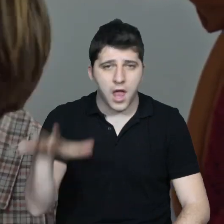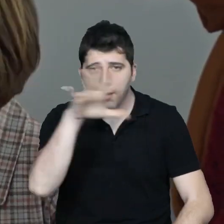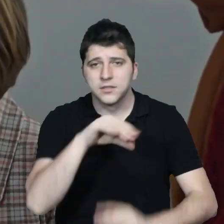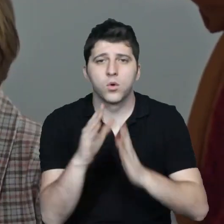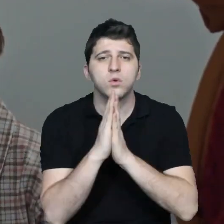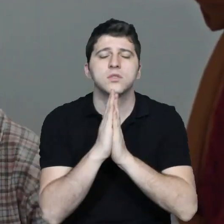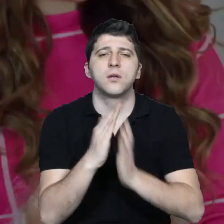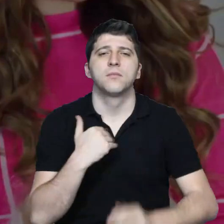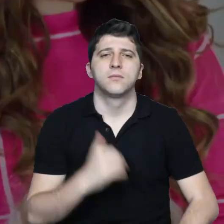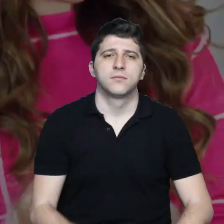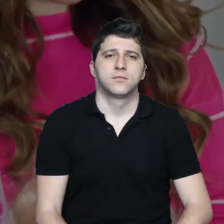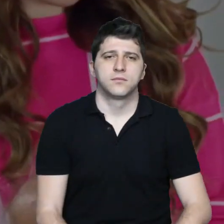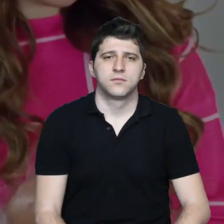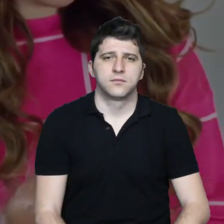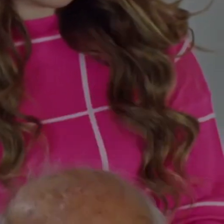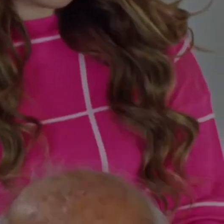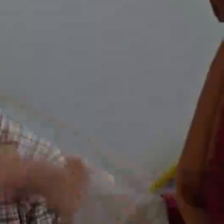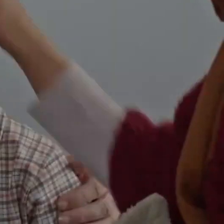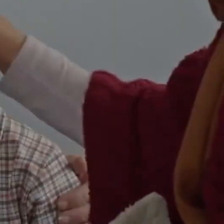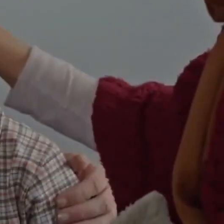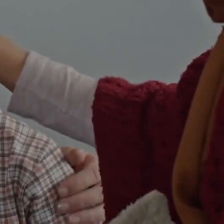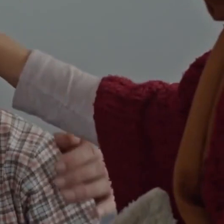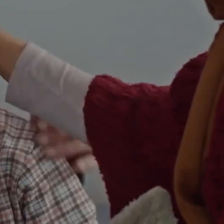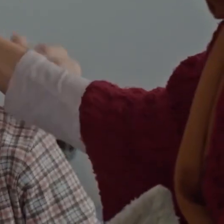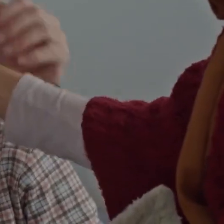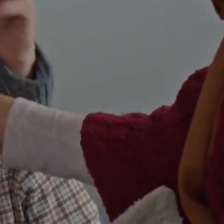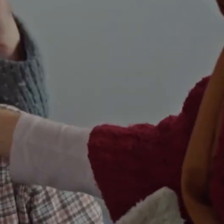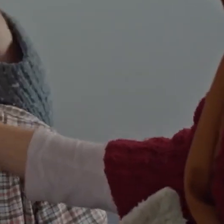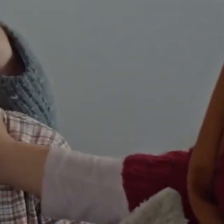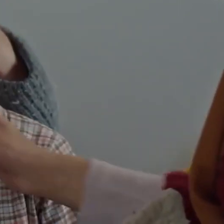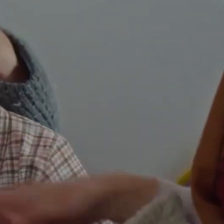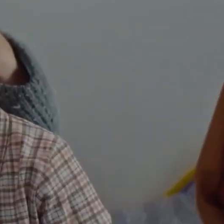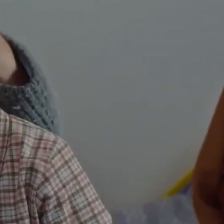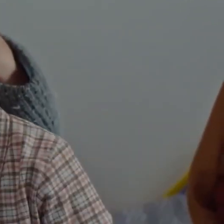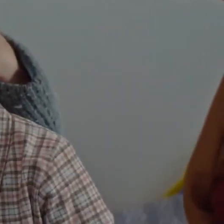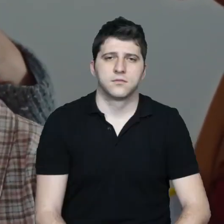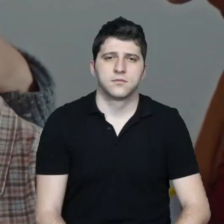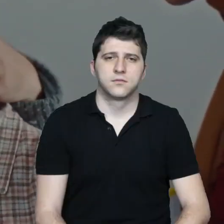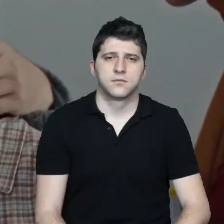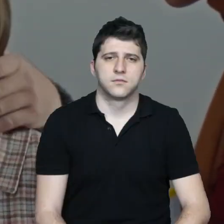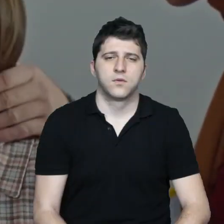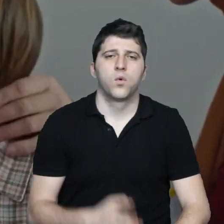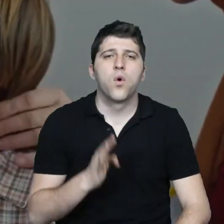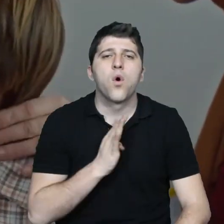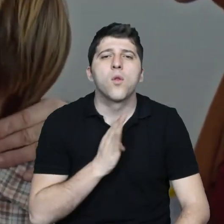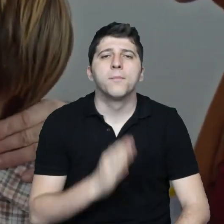Hepinizden özür dilerim. Başını eğince yüzler buruklaştı. İbrahim Arda'nın başını öptü.